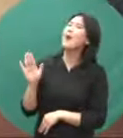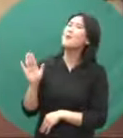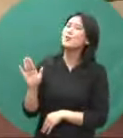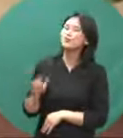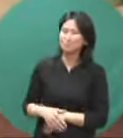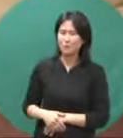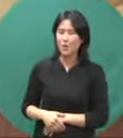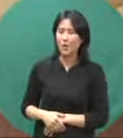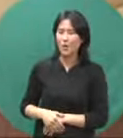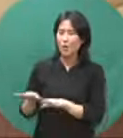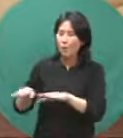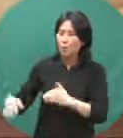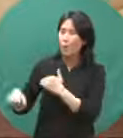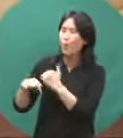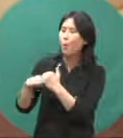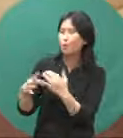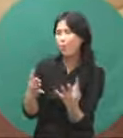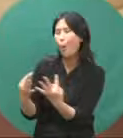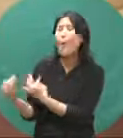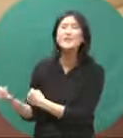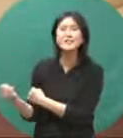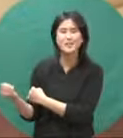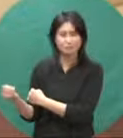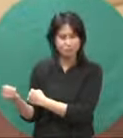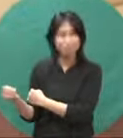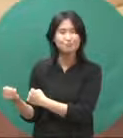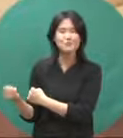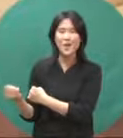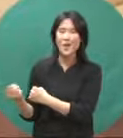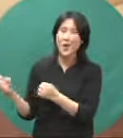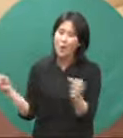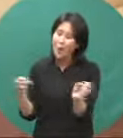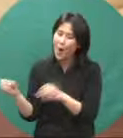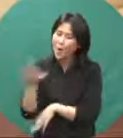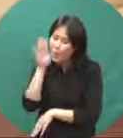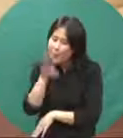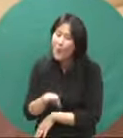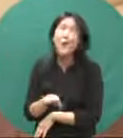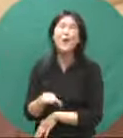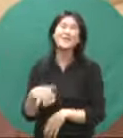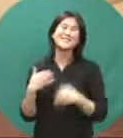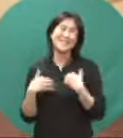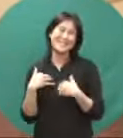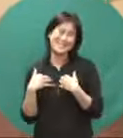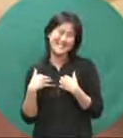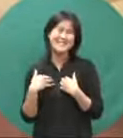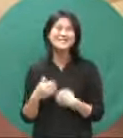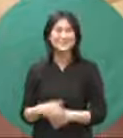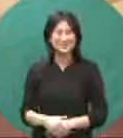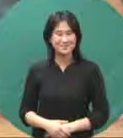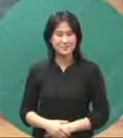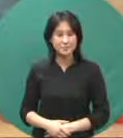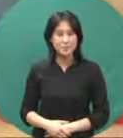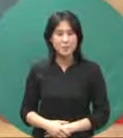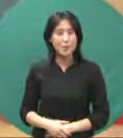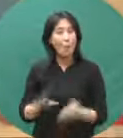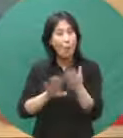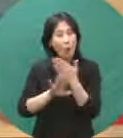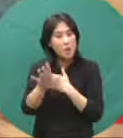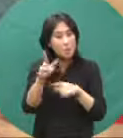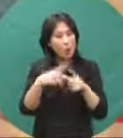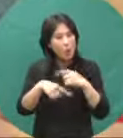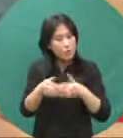ありますね、みんな同い年の子は結構多いんで、話も合うし、楽しいです。 はい、いいです。こういう